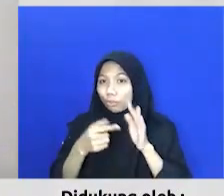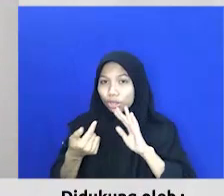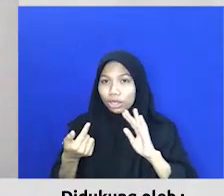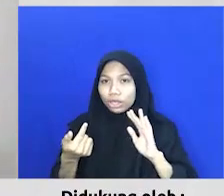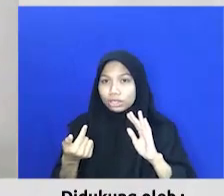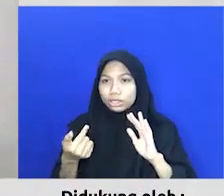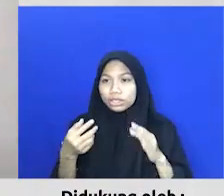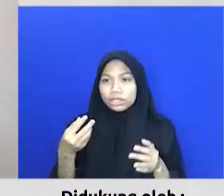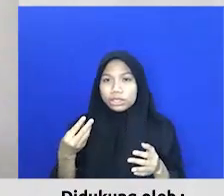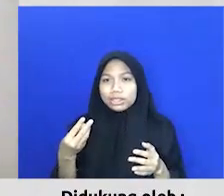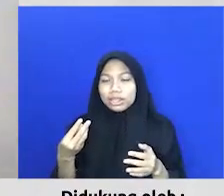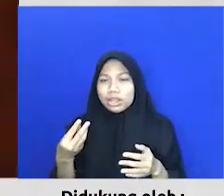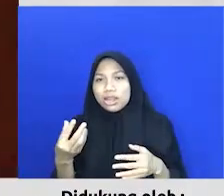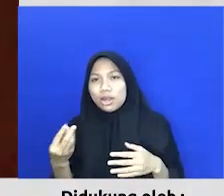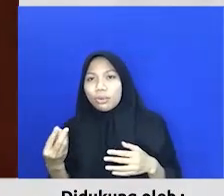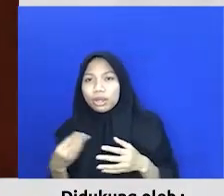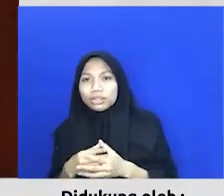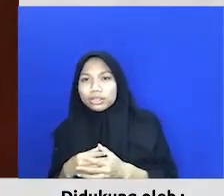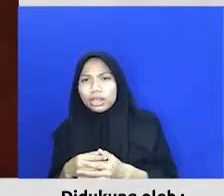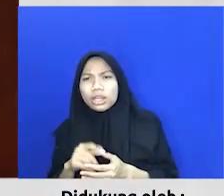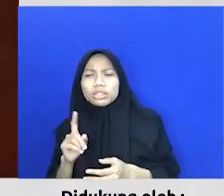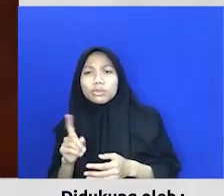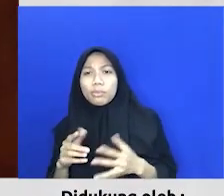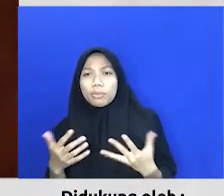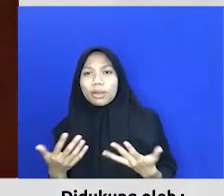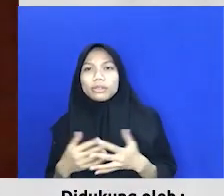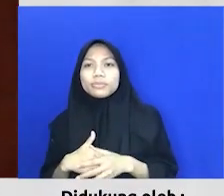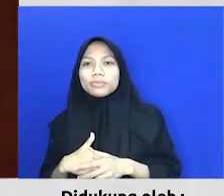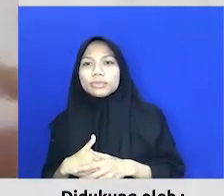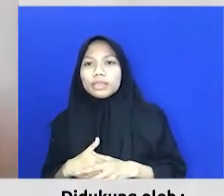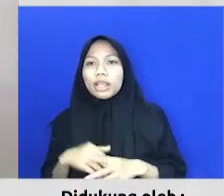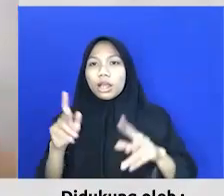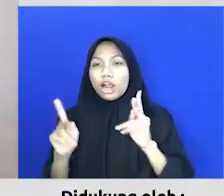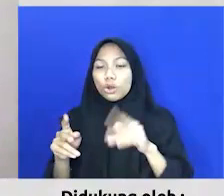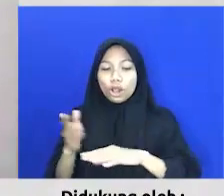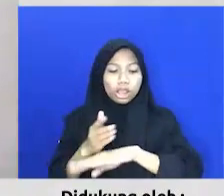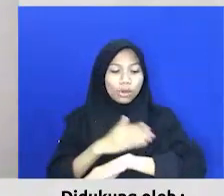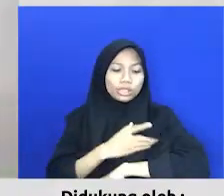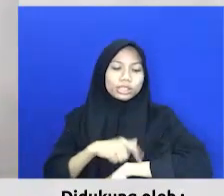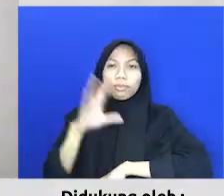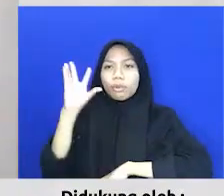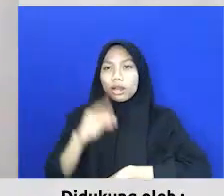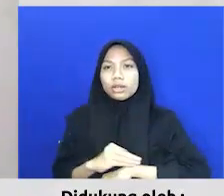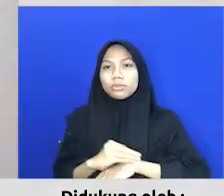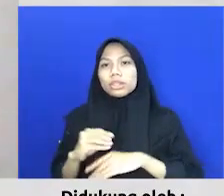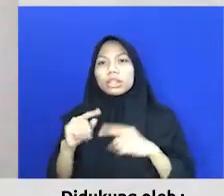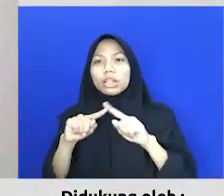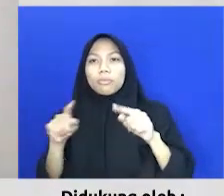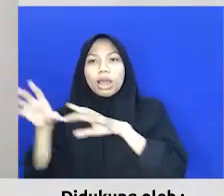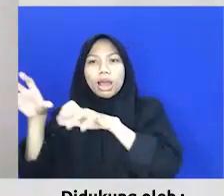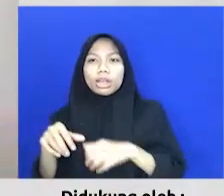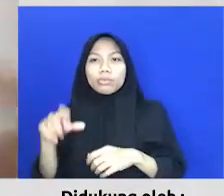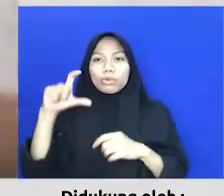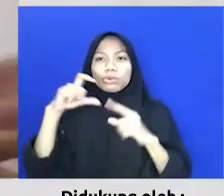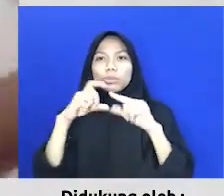sama kerasnya dengan laki-laki pada saat itu. Dan kayak ya bisa menggugat gitu. Bahkan yang laki-lakinya harus ngumpet-ngumpet dulu